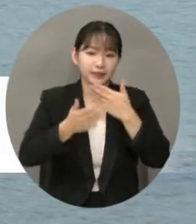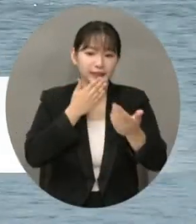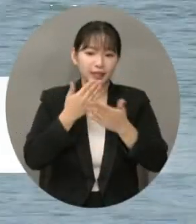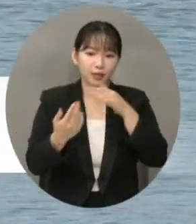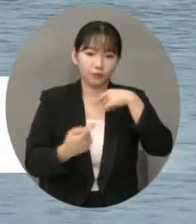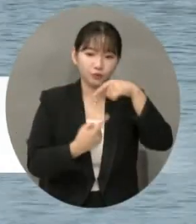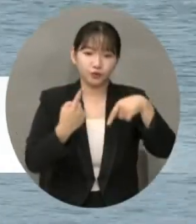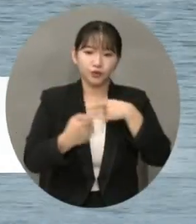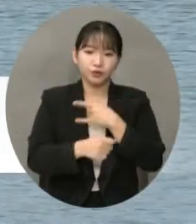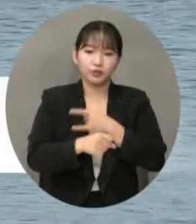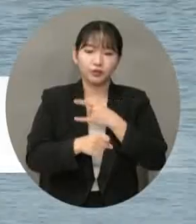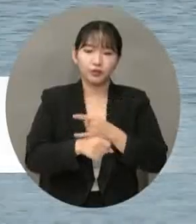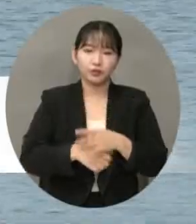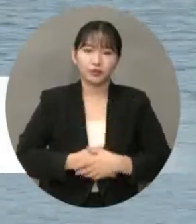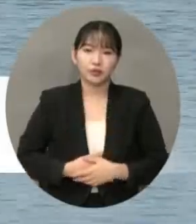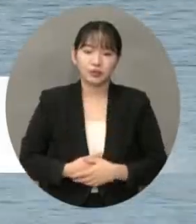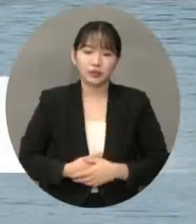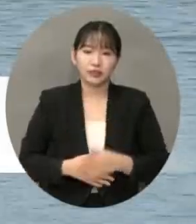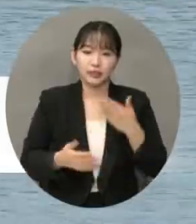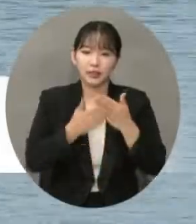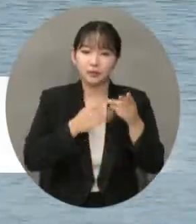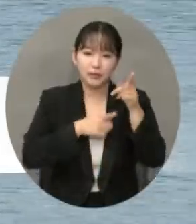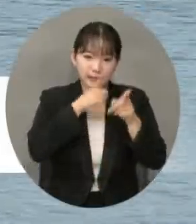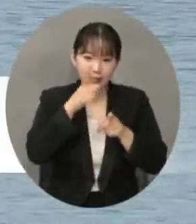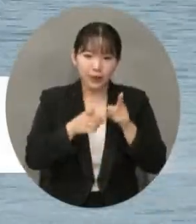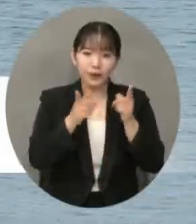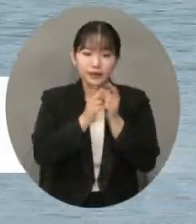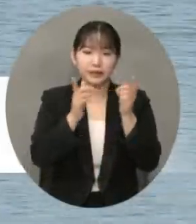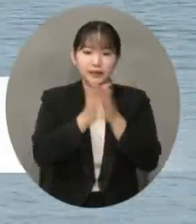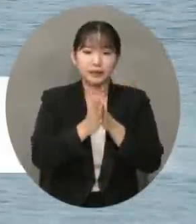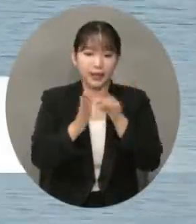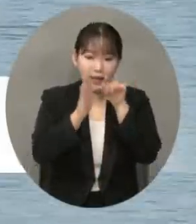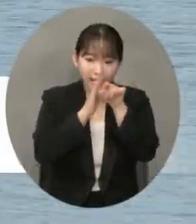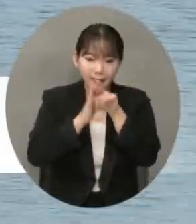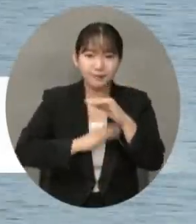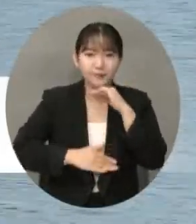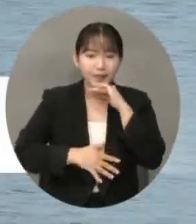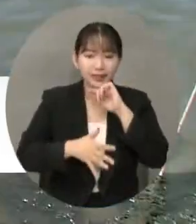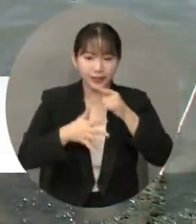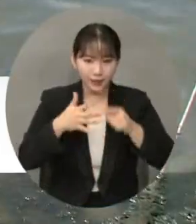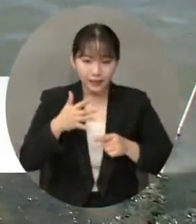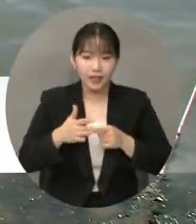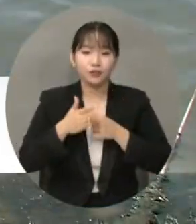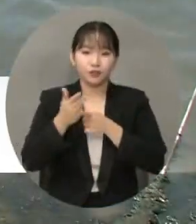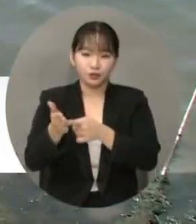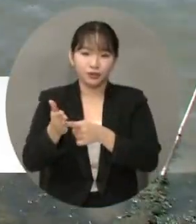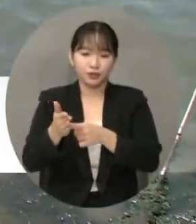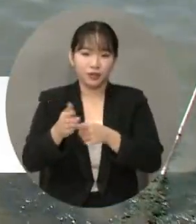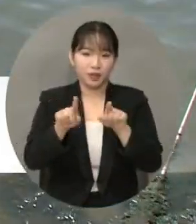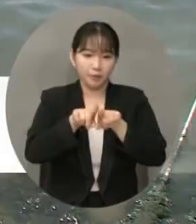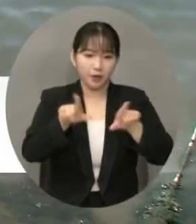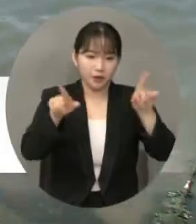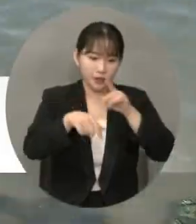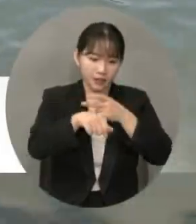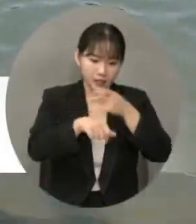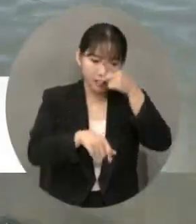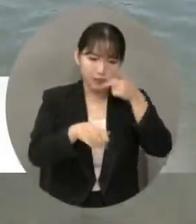교시를 운영합니다 체험 신청은 현장에서 선착순으로 진행되고 평일 오후 1시부터는